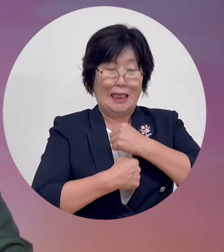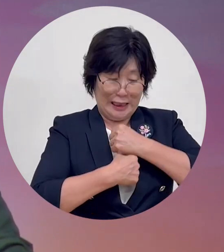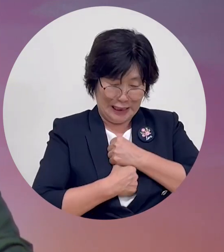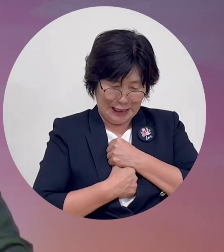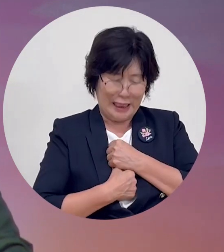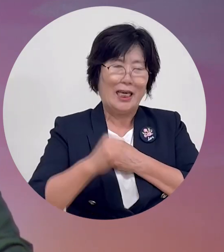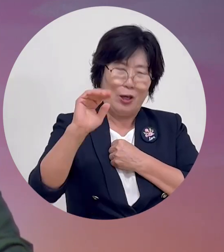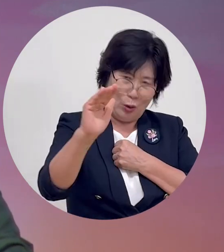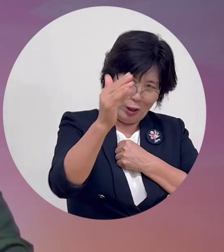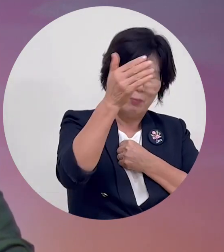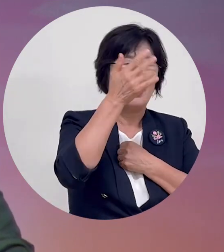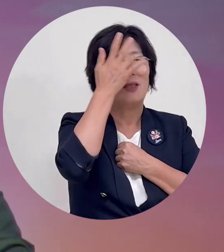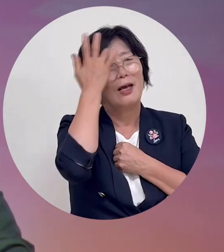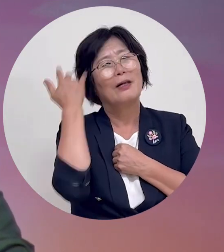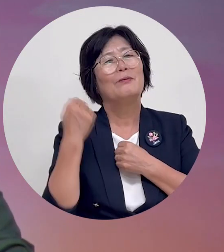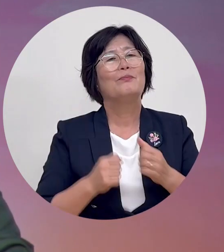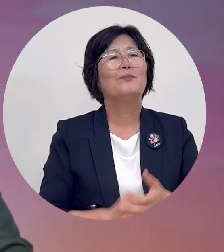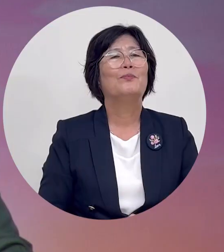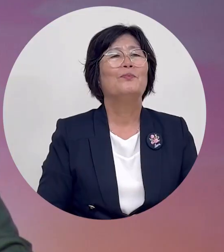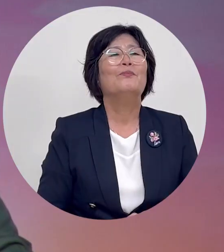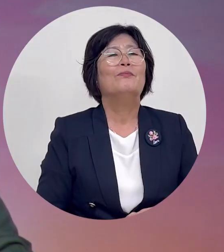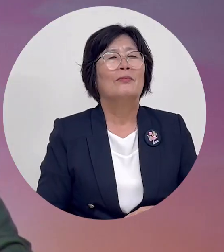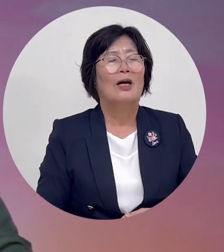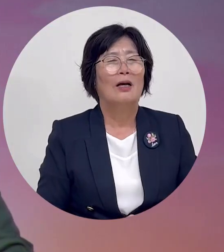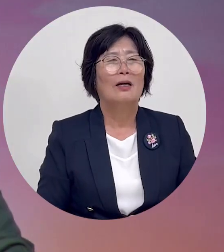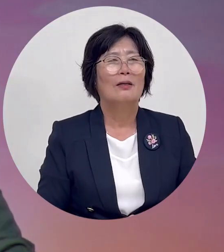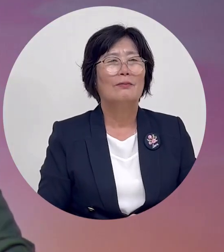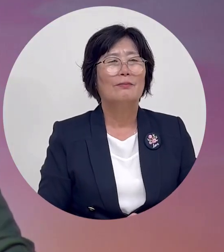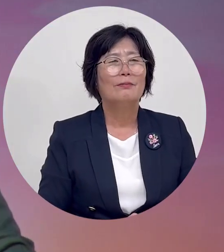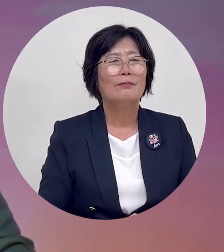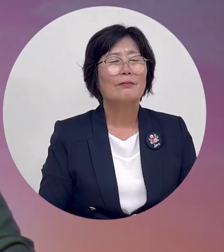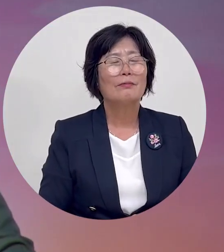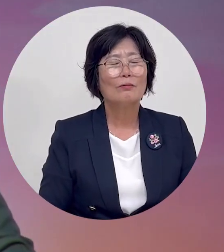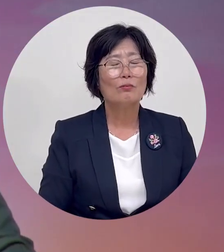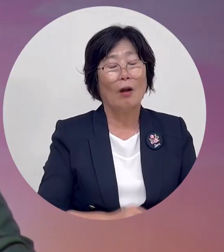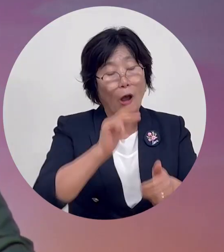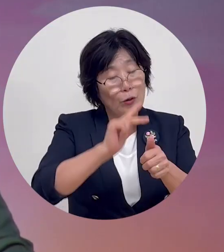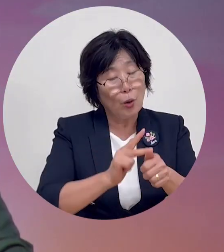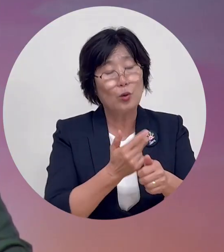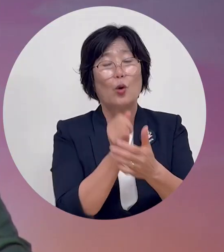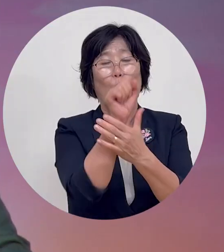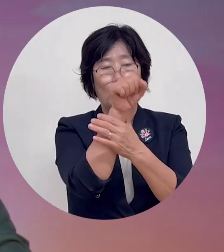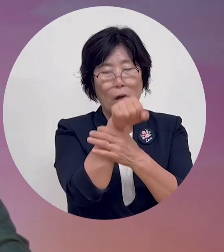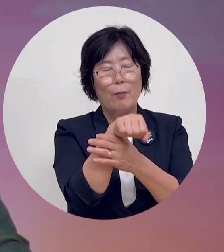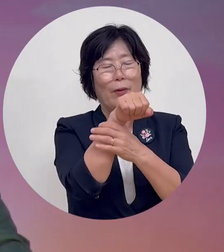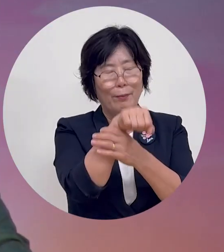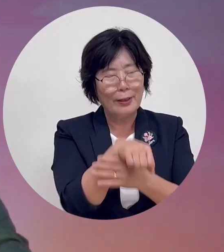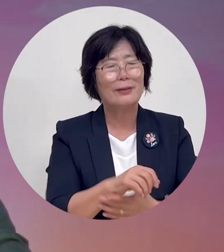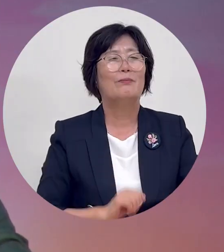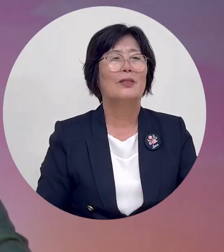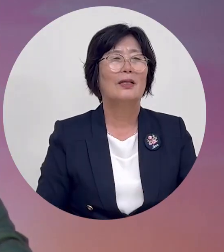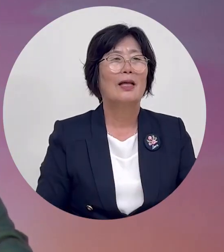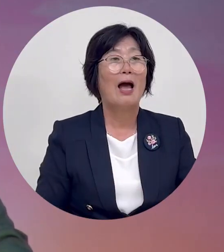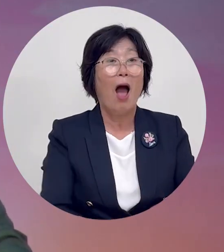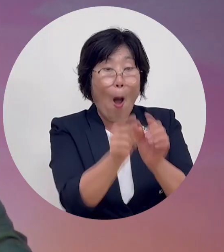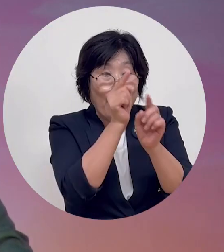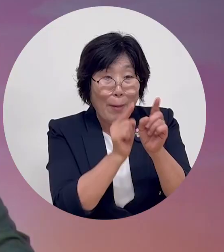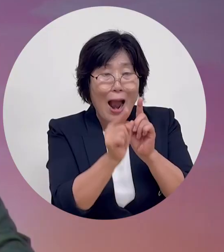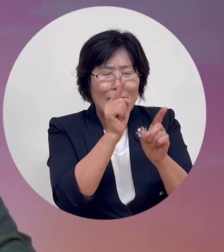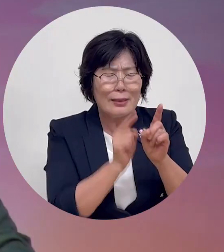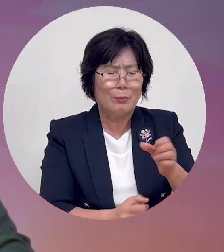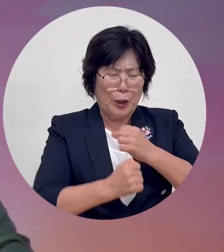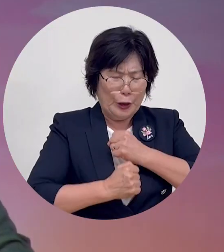않겠어요? 예? 저절로 지키는 거예요. 저절로 열매를 맺는 거예요. 그러니까 말씀을